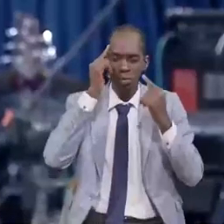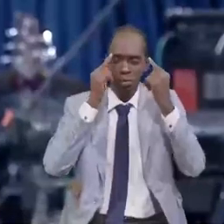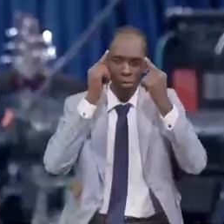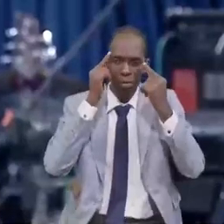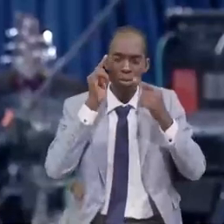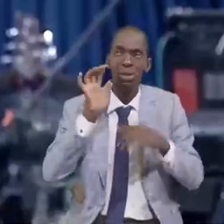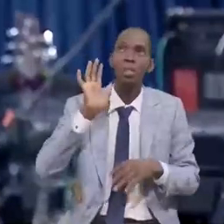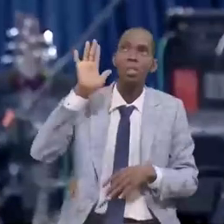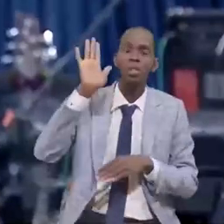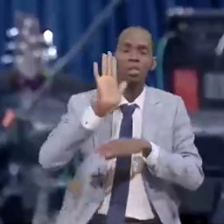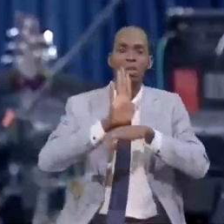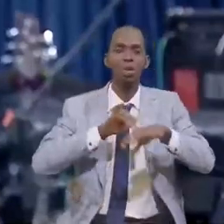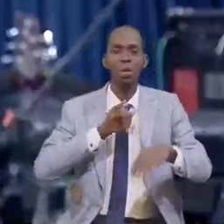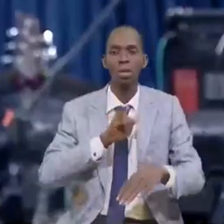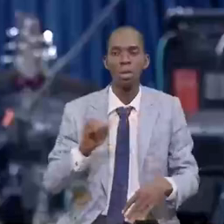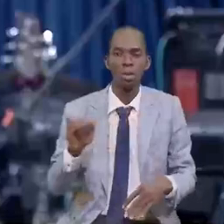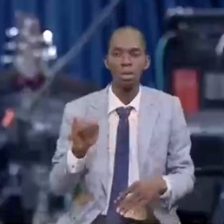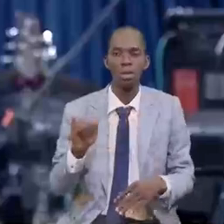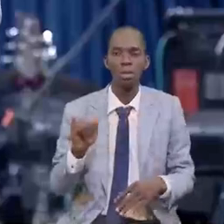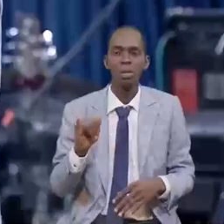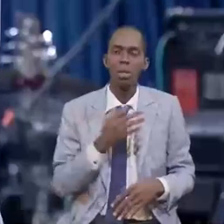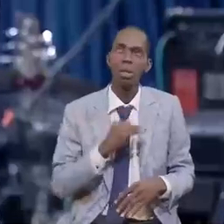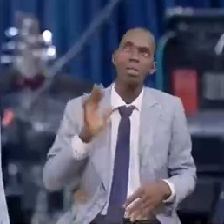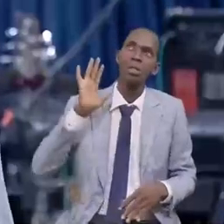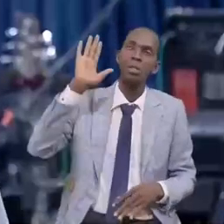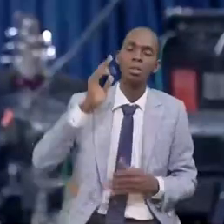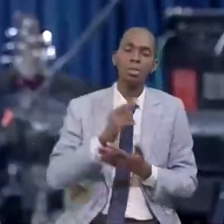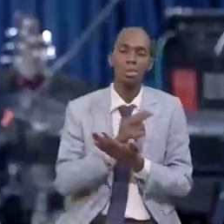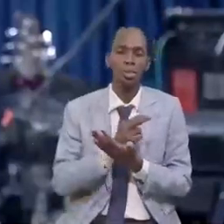son appel et sur la sainteté.